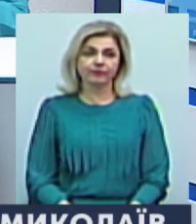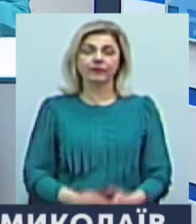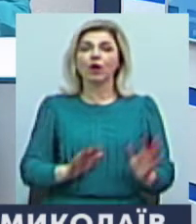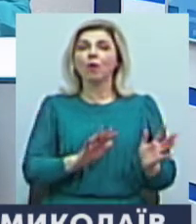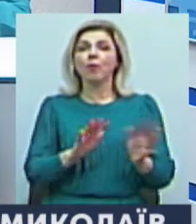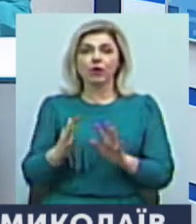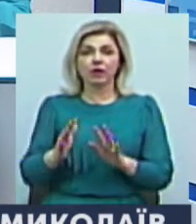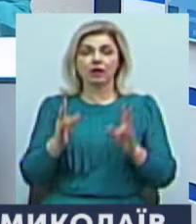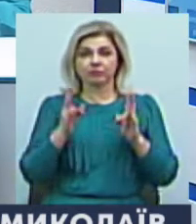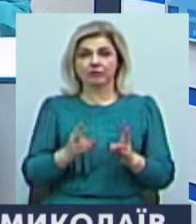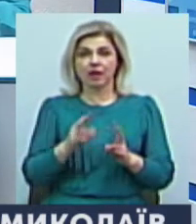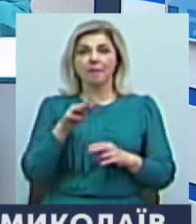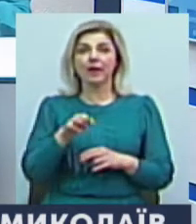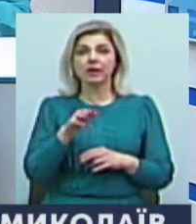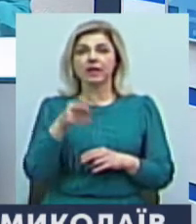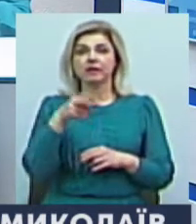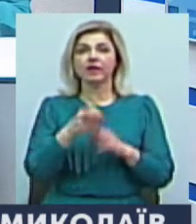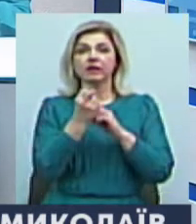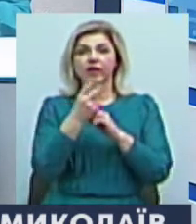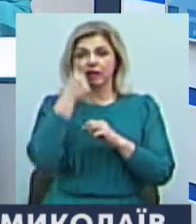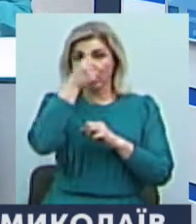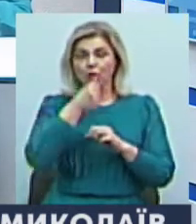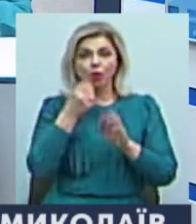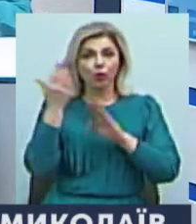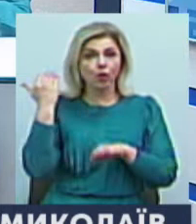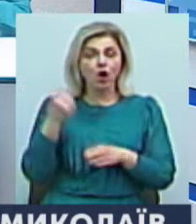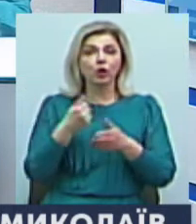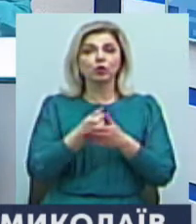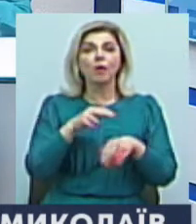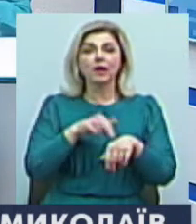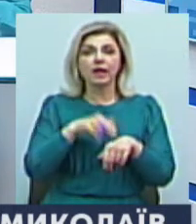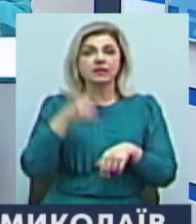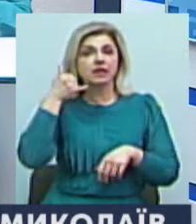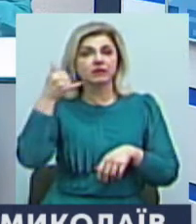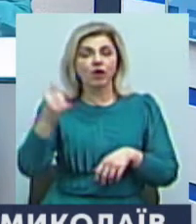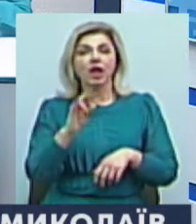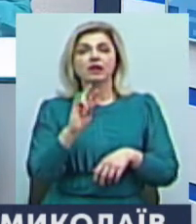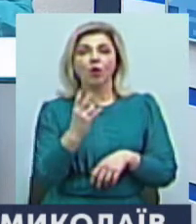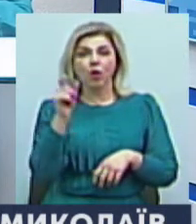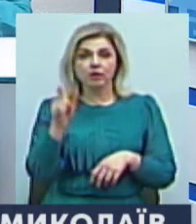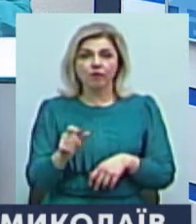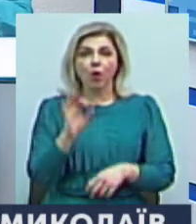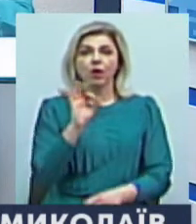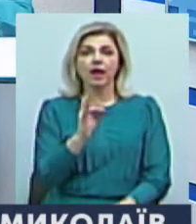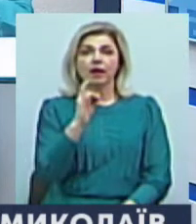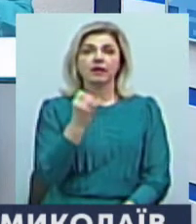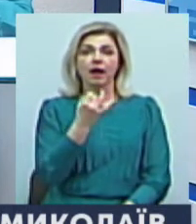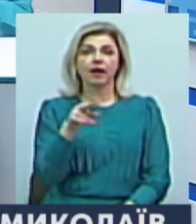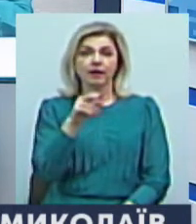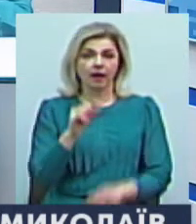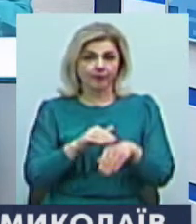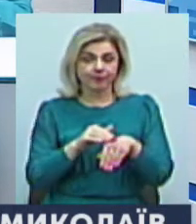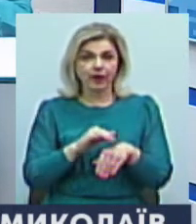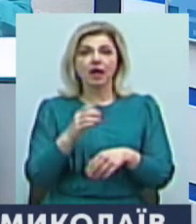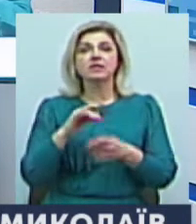Подія сталася у березні 2012 року. Тоді ще до міліції зателефонував миколаївець Олег Найда. Ми зв'язались з